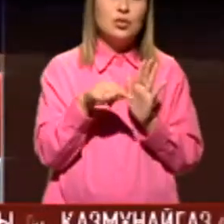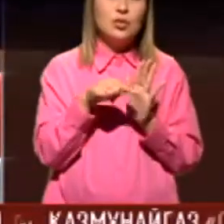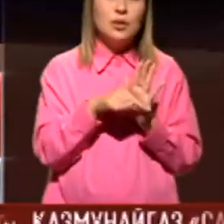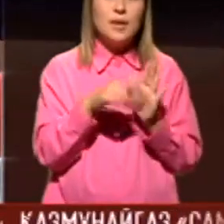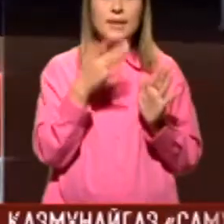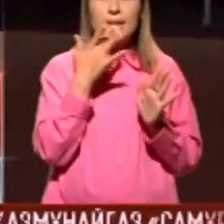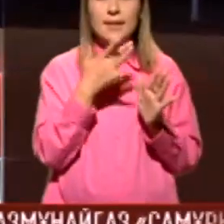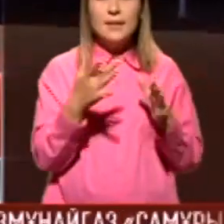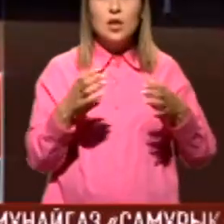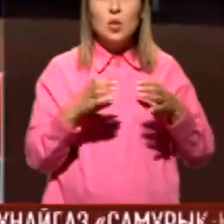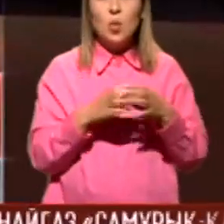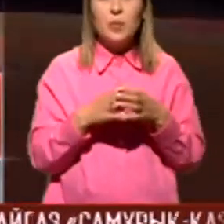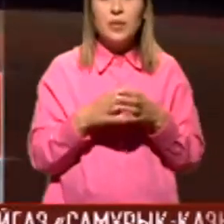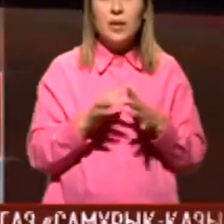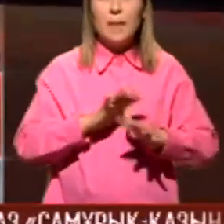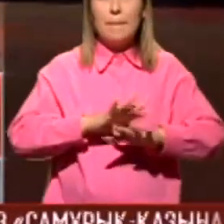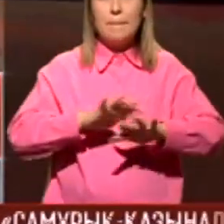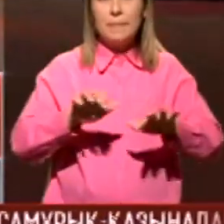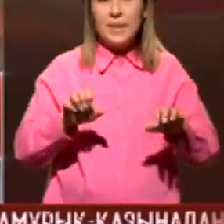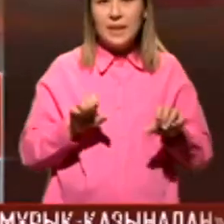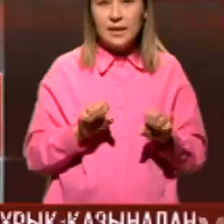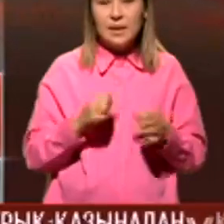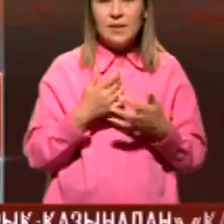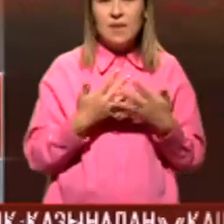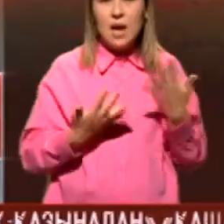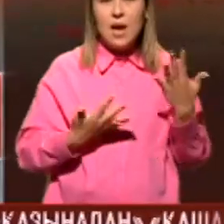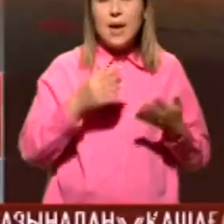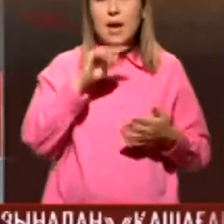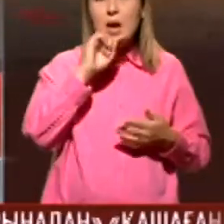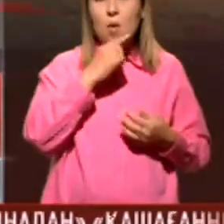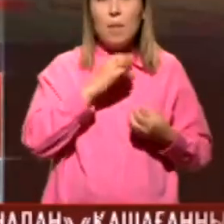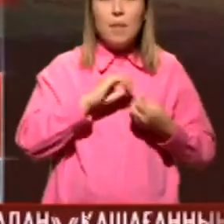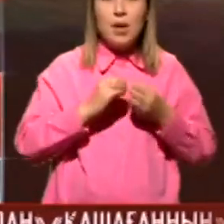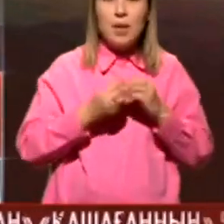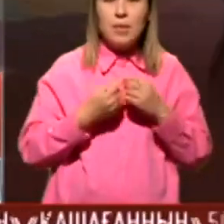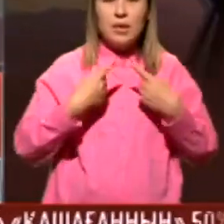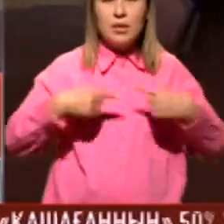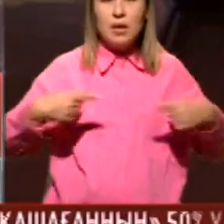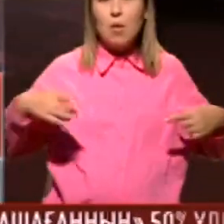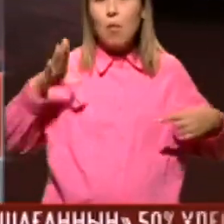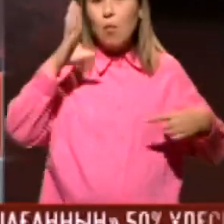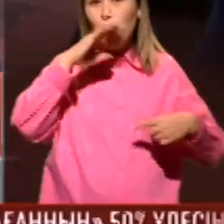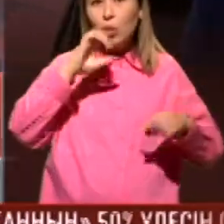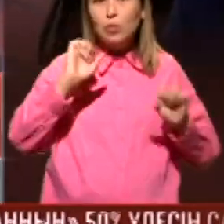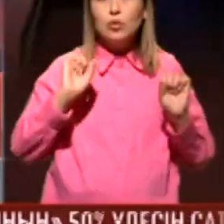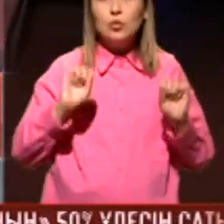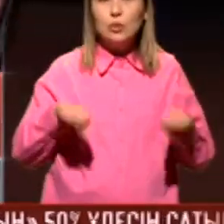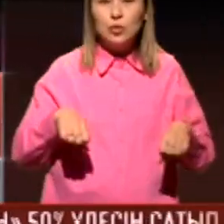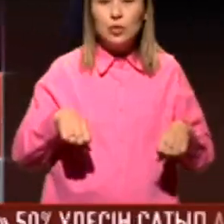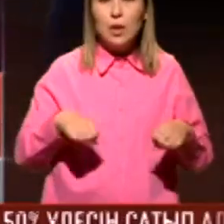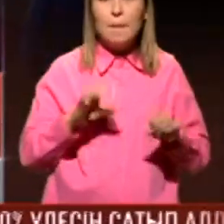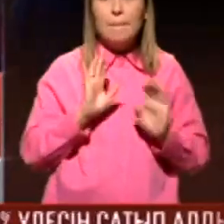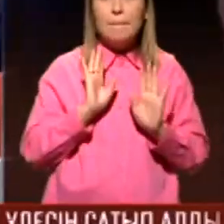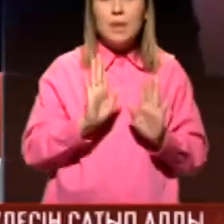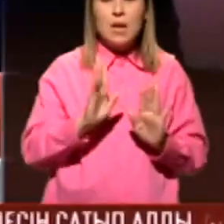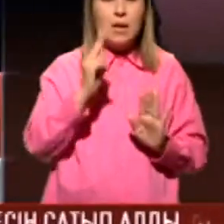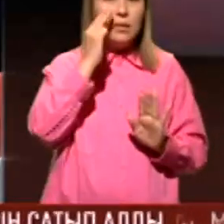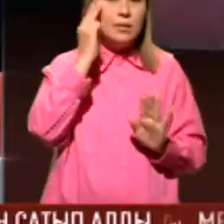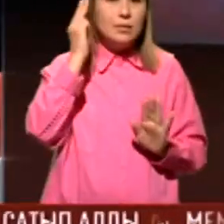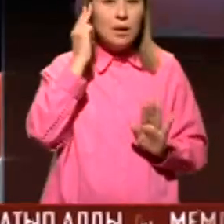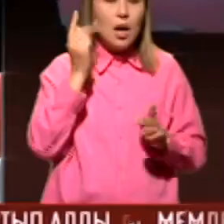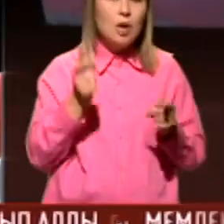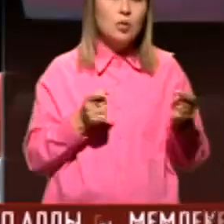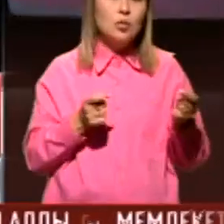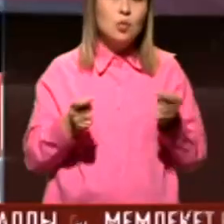саяси топтардың билікке ұмтылысы тағы басқа немесе экономикалық проблема тағы басқа болуы мүмкін. Бірақ жаңағы Қытай